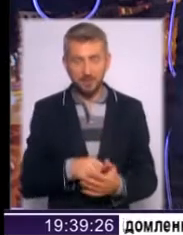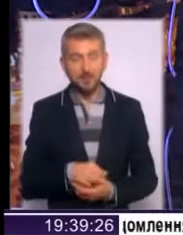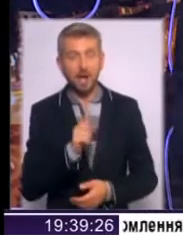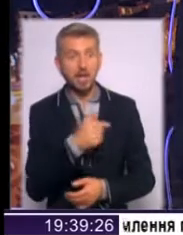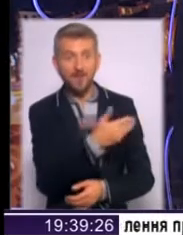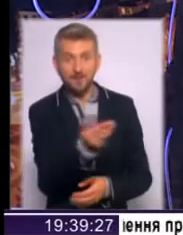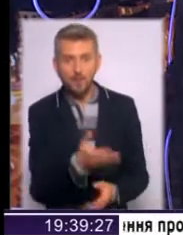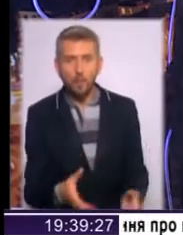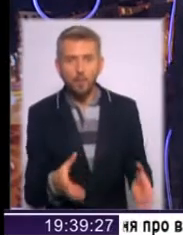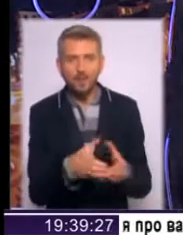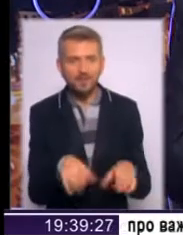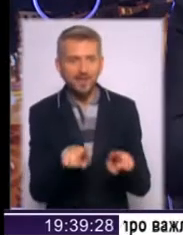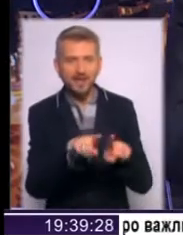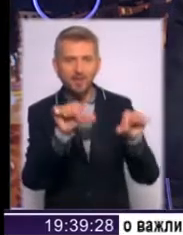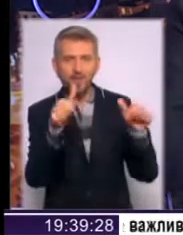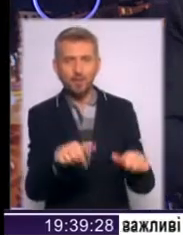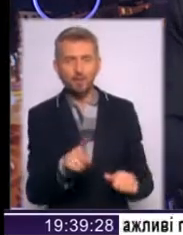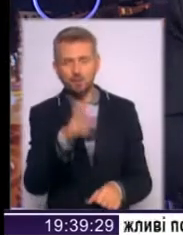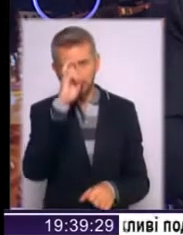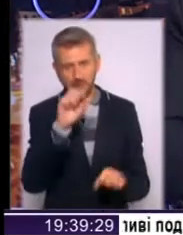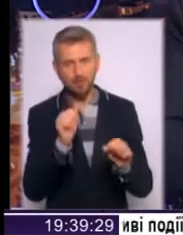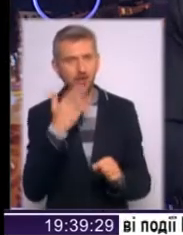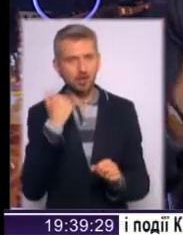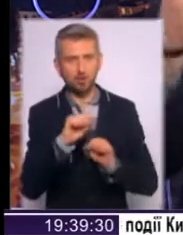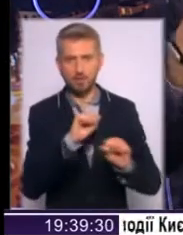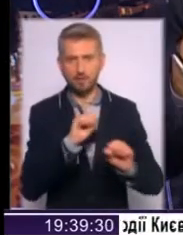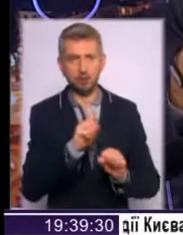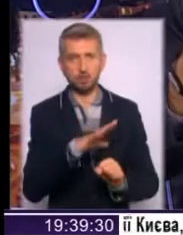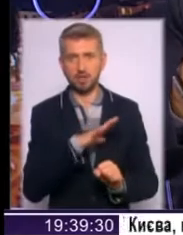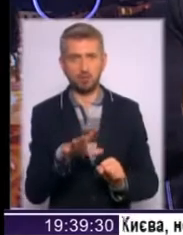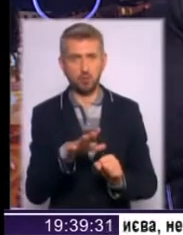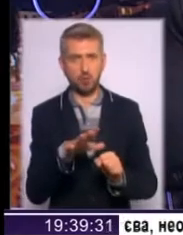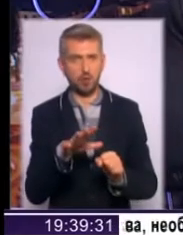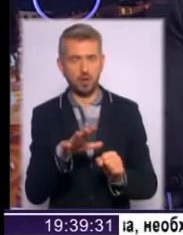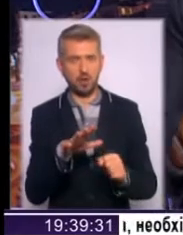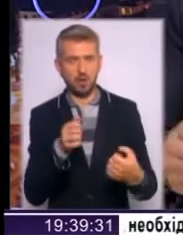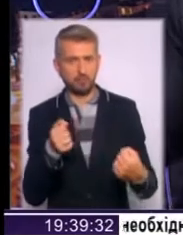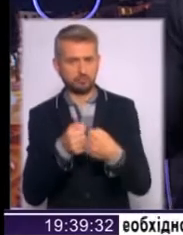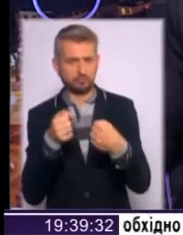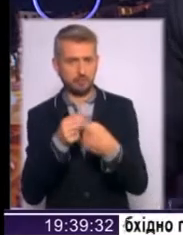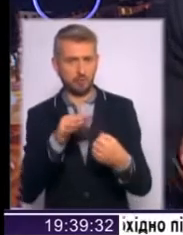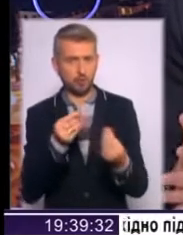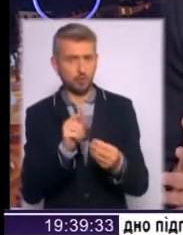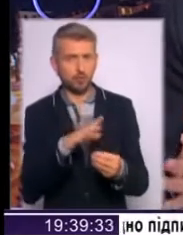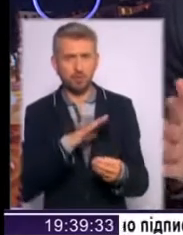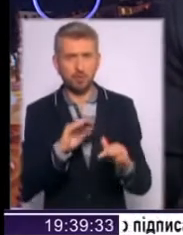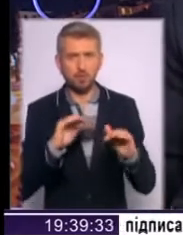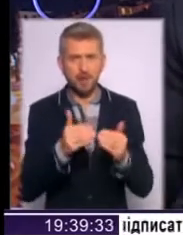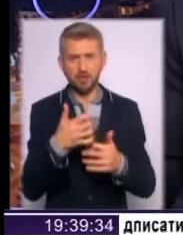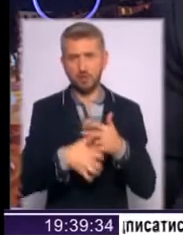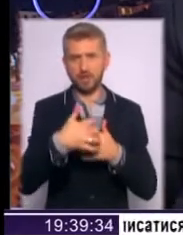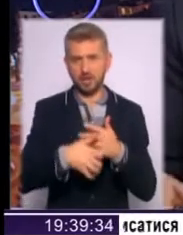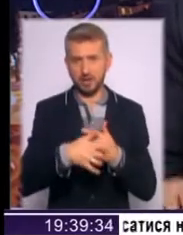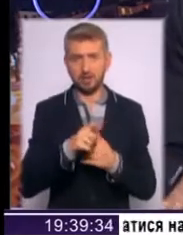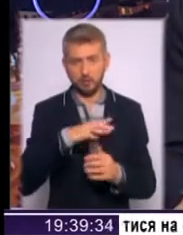ви об'єднуєтесь в тій конфігурації, щоб держава могла легше управляти, щоб не було зустрічних потоків по грошам. Ну, тобто, щоб менше було посередників, щоб